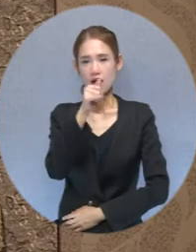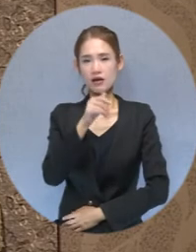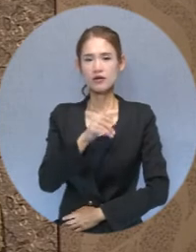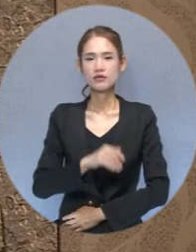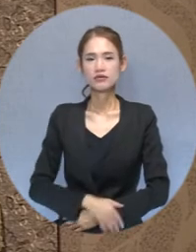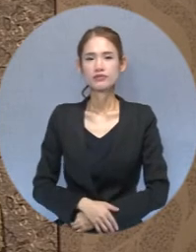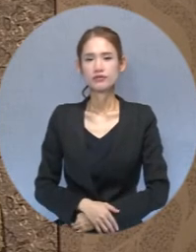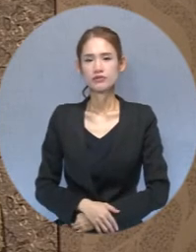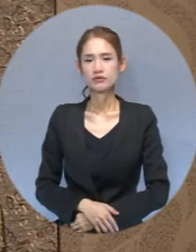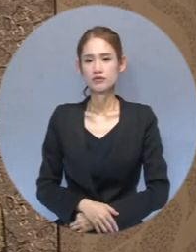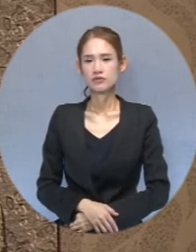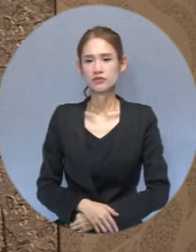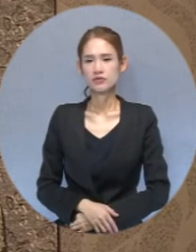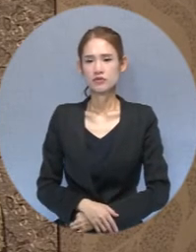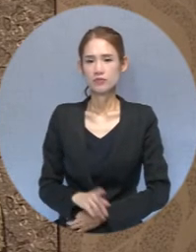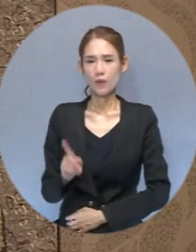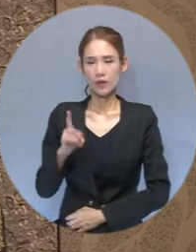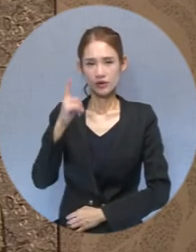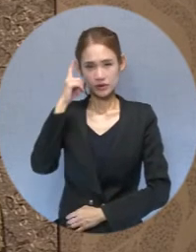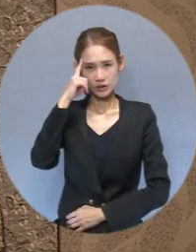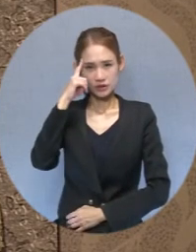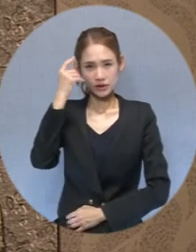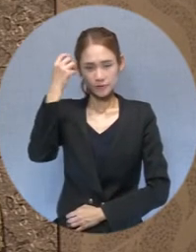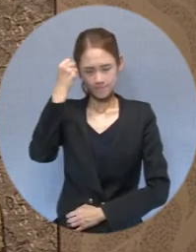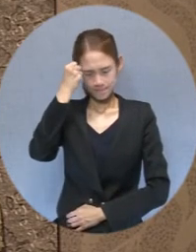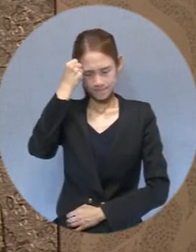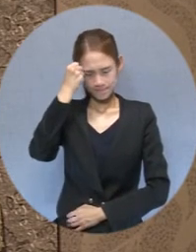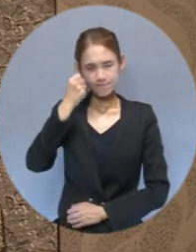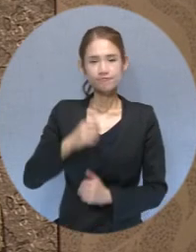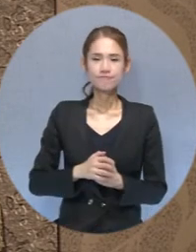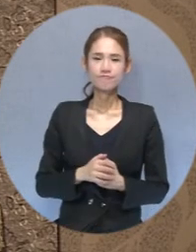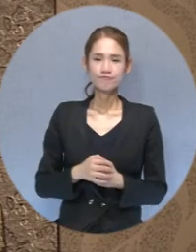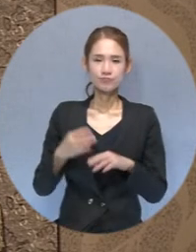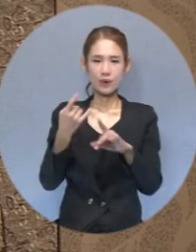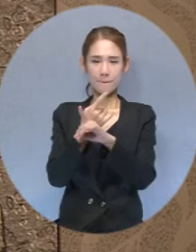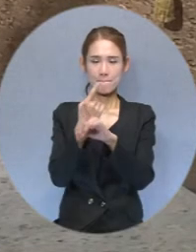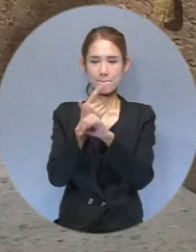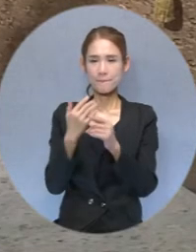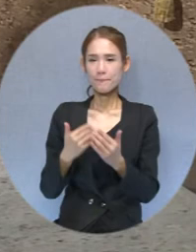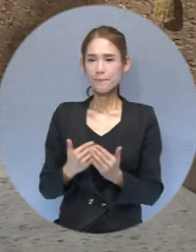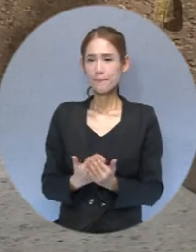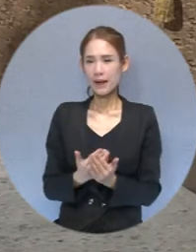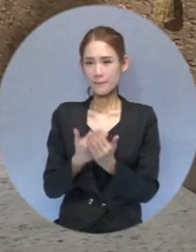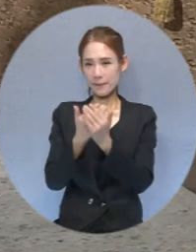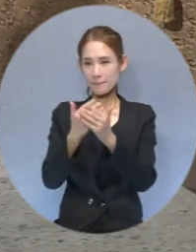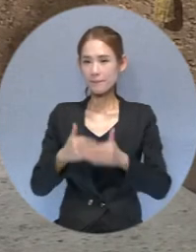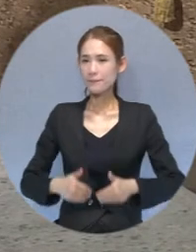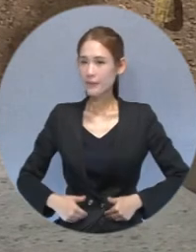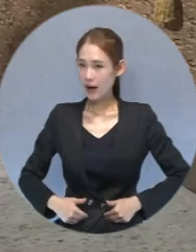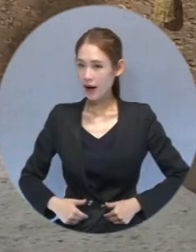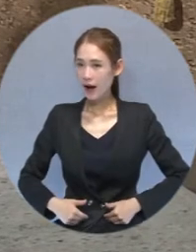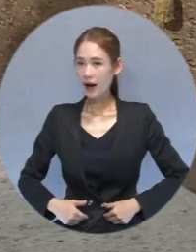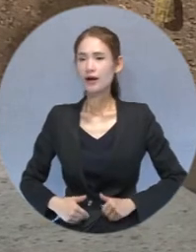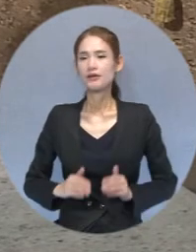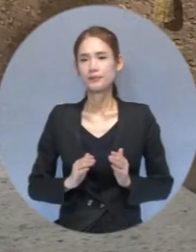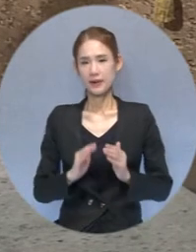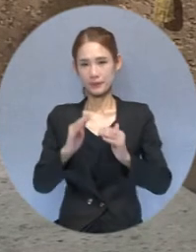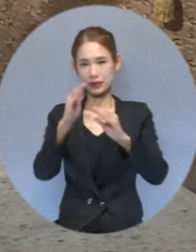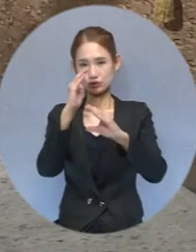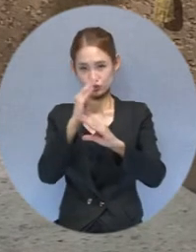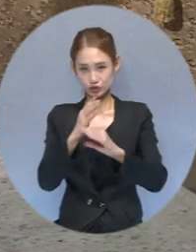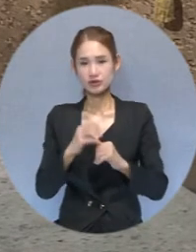아무튼 그 부분들은 좀 많이 발전을 해나가야죠. 의식에서. 네. 그리고 해나가고 있는